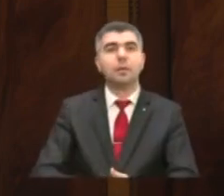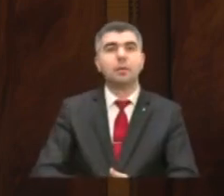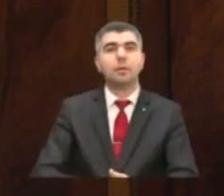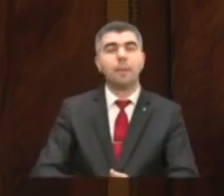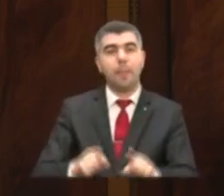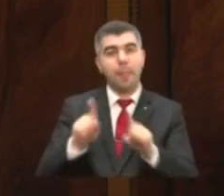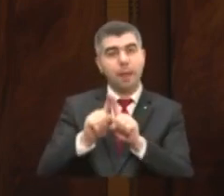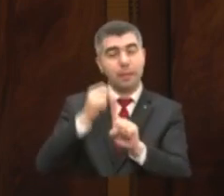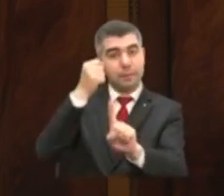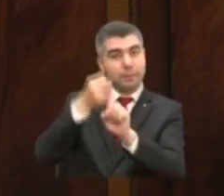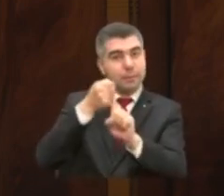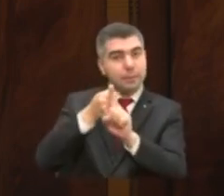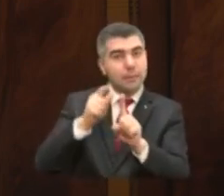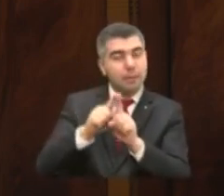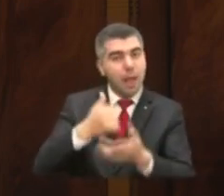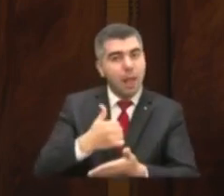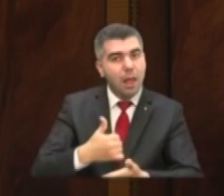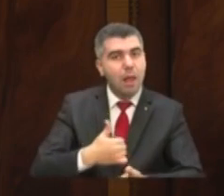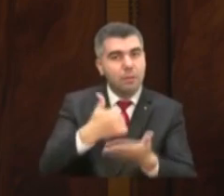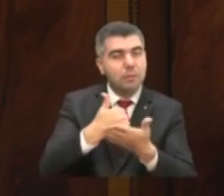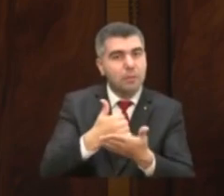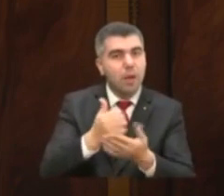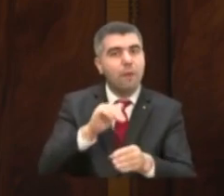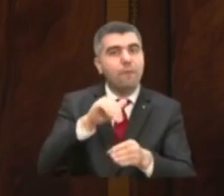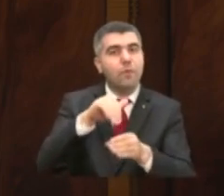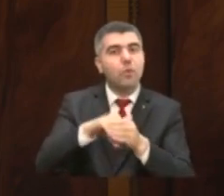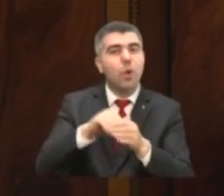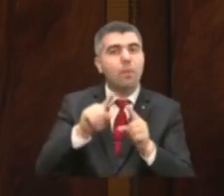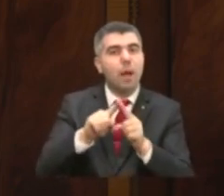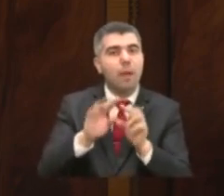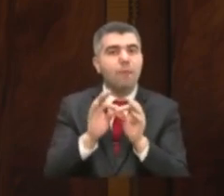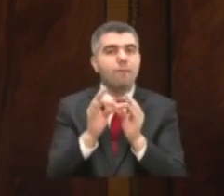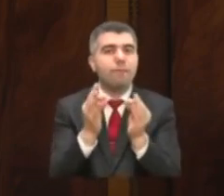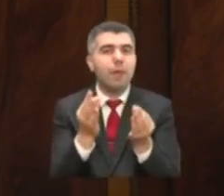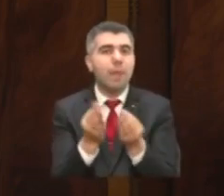مواصلة الأنشطة الممولة في إطار صندوق التكافل العائلي.